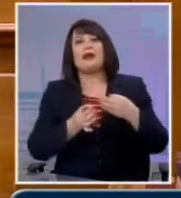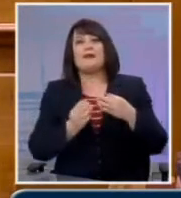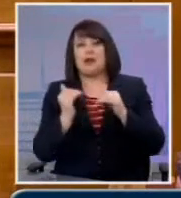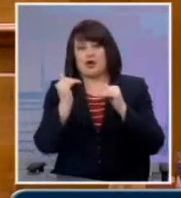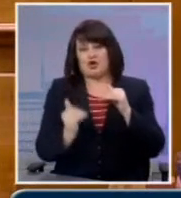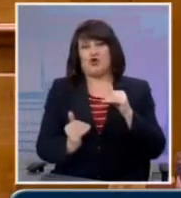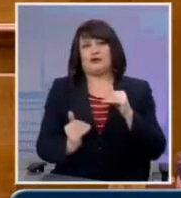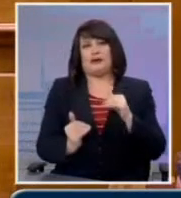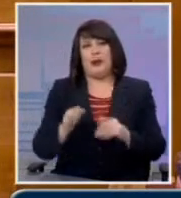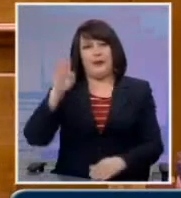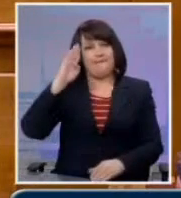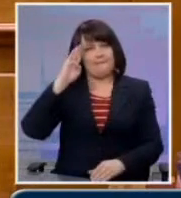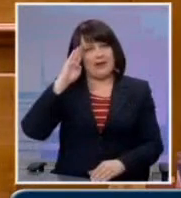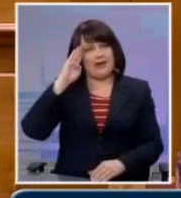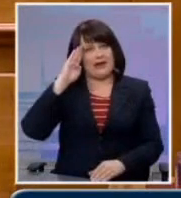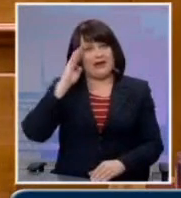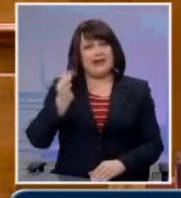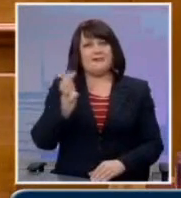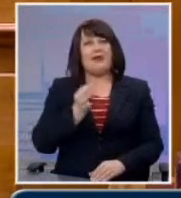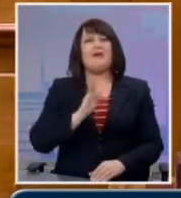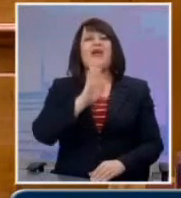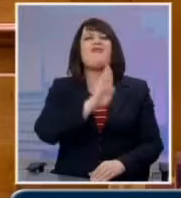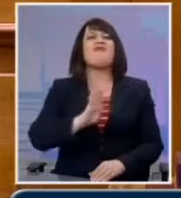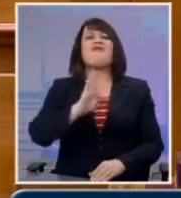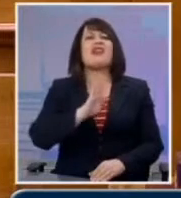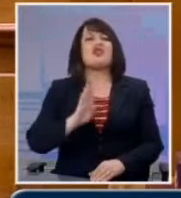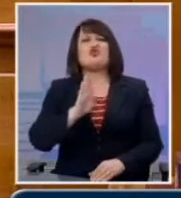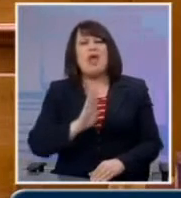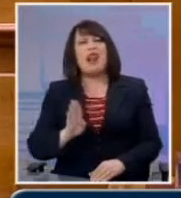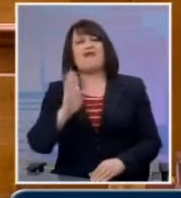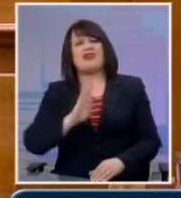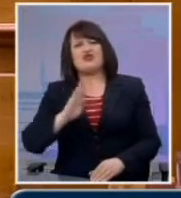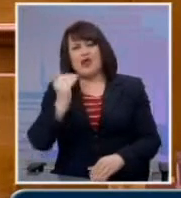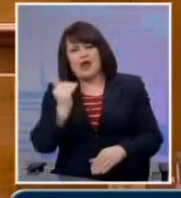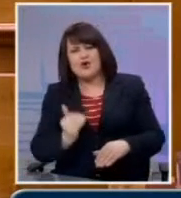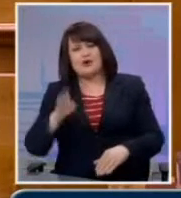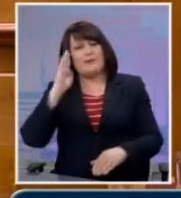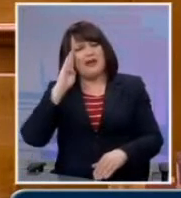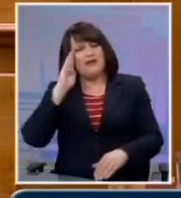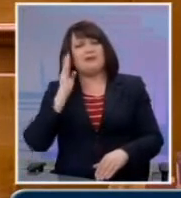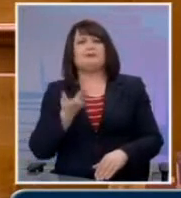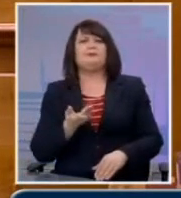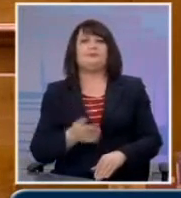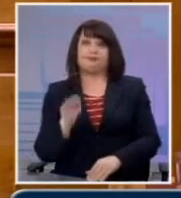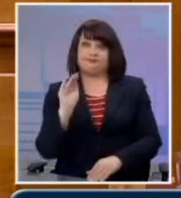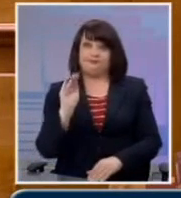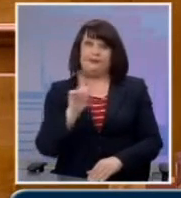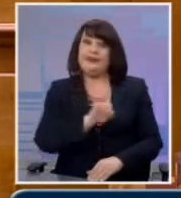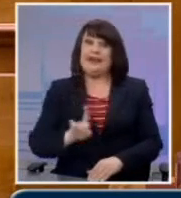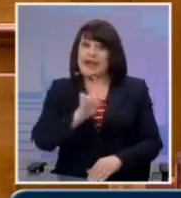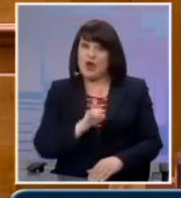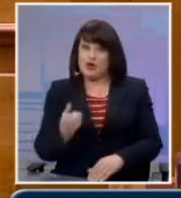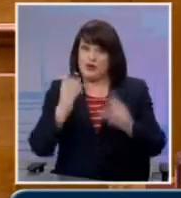Αμερική, άκουσα τη λέξη Βενεζουέλα πάρα πολλές φορές σήμερα, θέλω να θυμίσω στον αρχηγό της εξωματικής πολύ ετεύσεως ότι